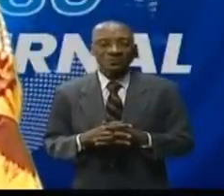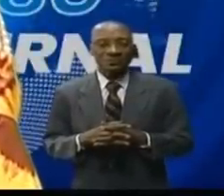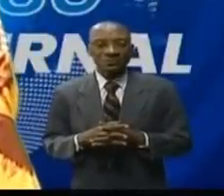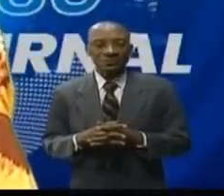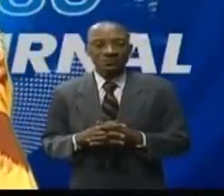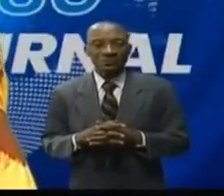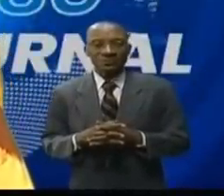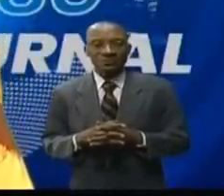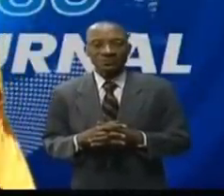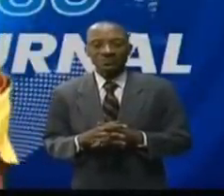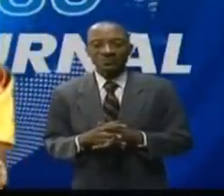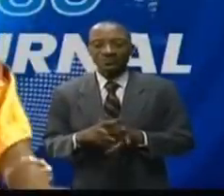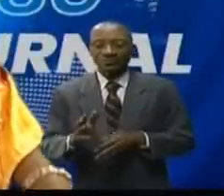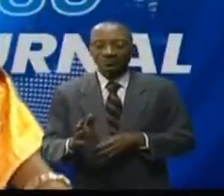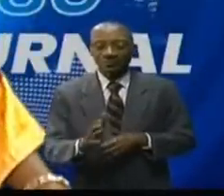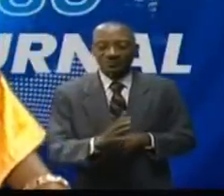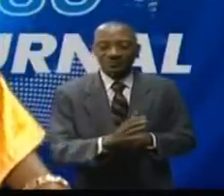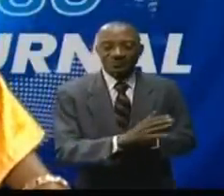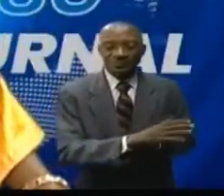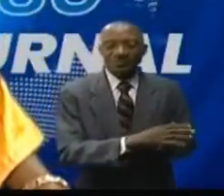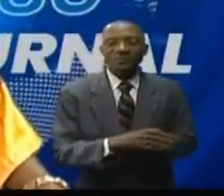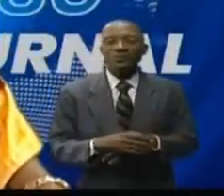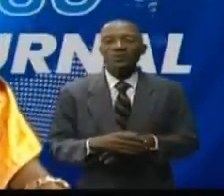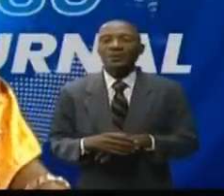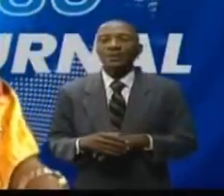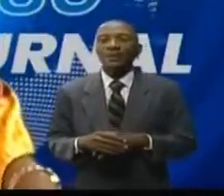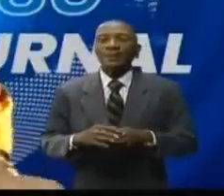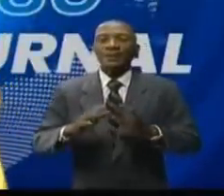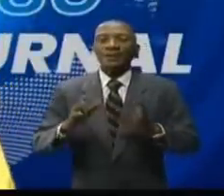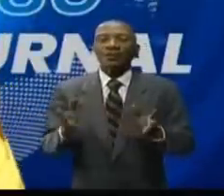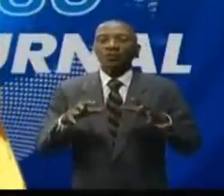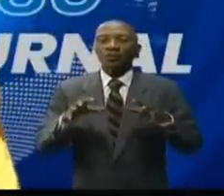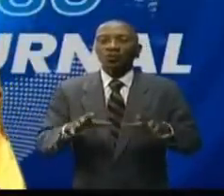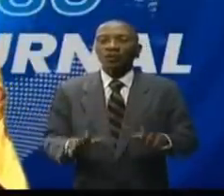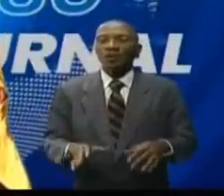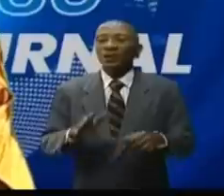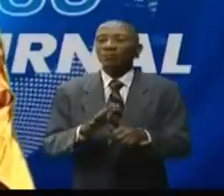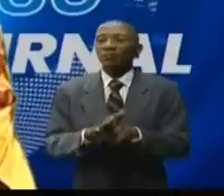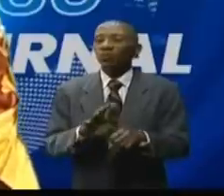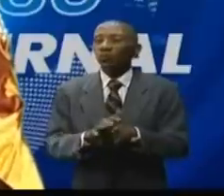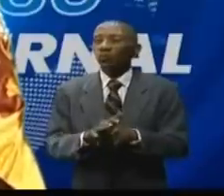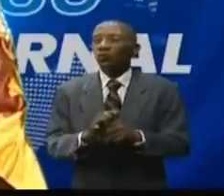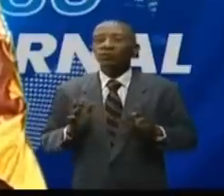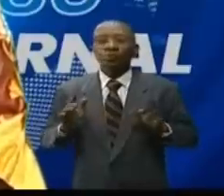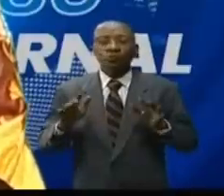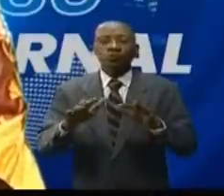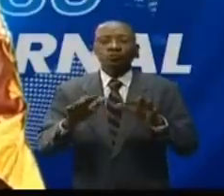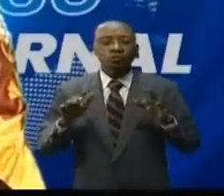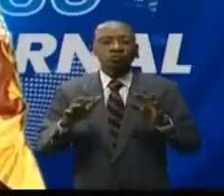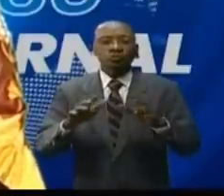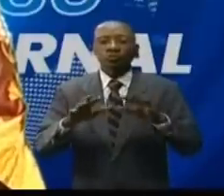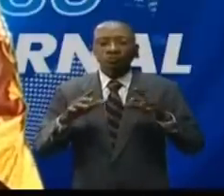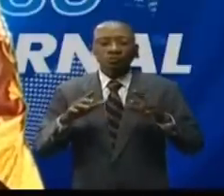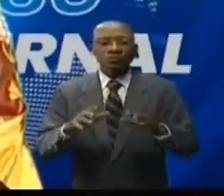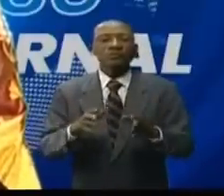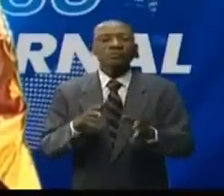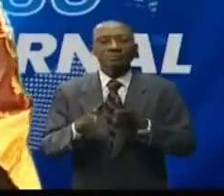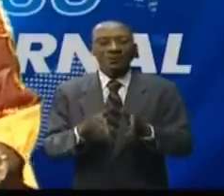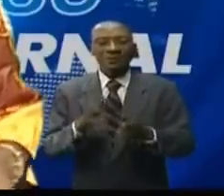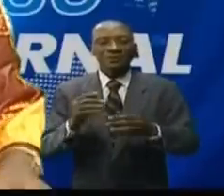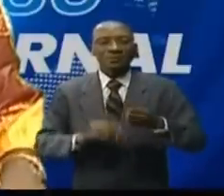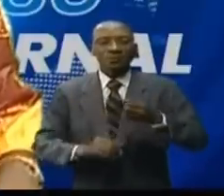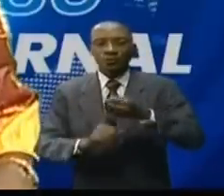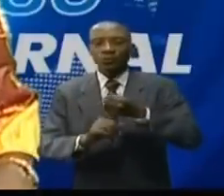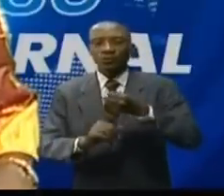L'identification des Congolais se fera en synergie avec la Commission électorale nationale indépendante. Le vice-premier ministre, ministre de l'Intérieur,